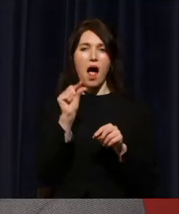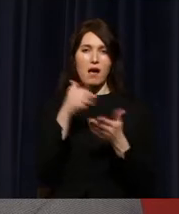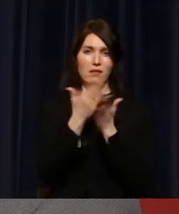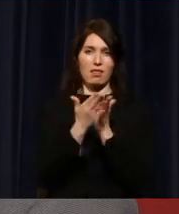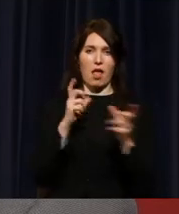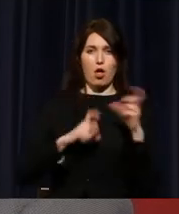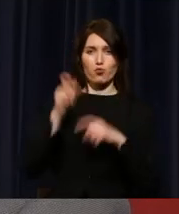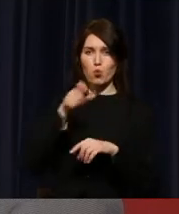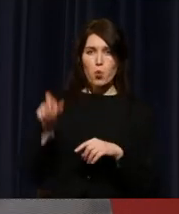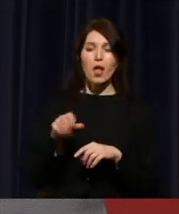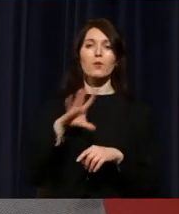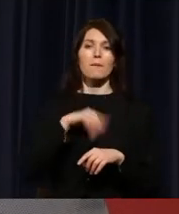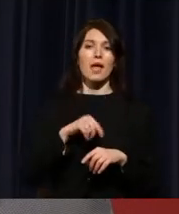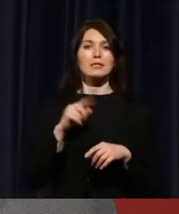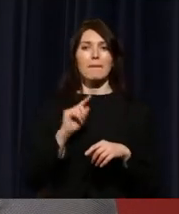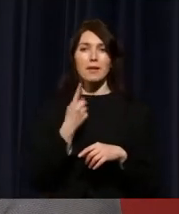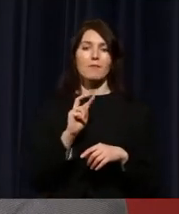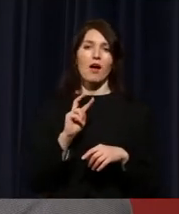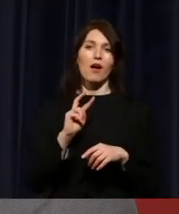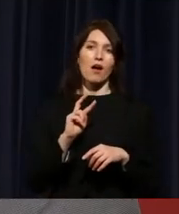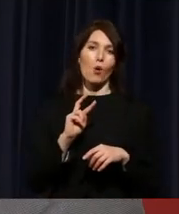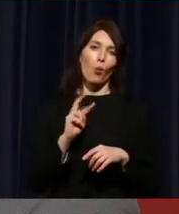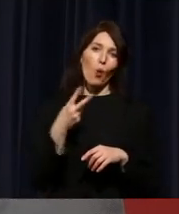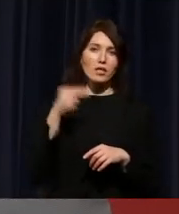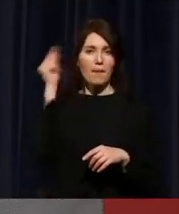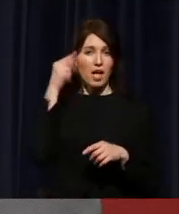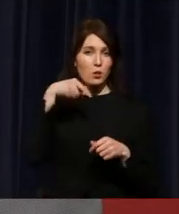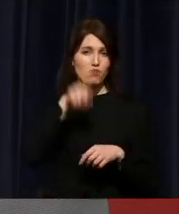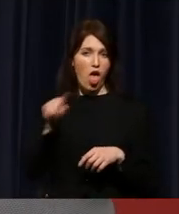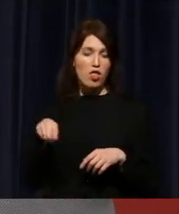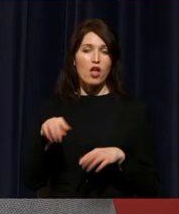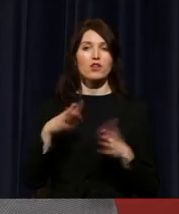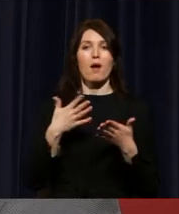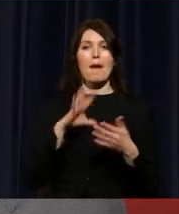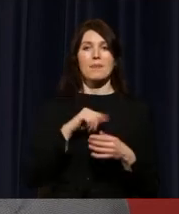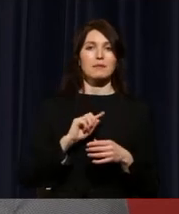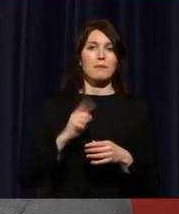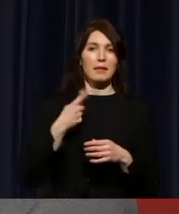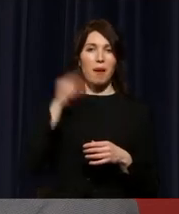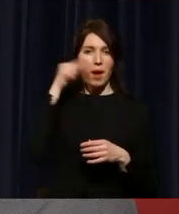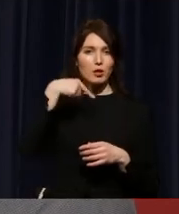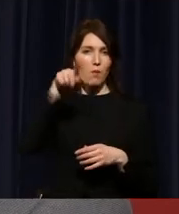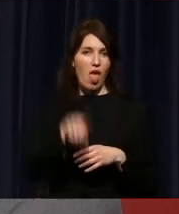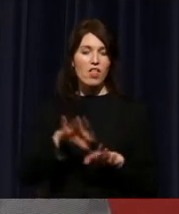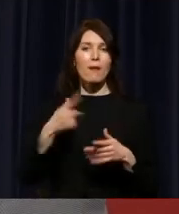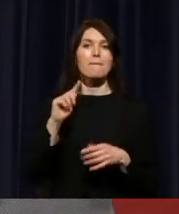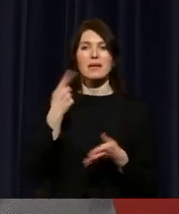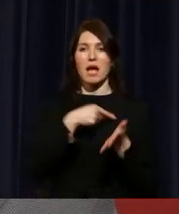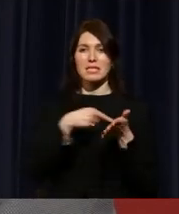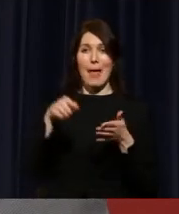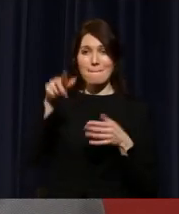studentu, kas pēc pirmajiem diviem studiju mēnešiem, varbūt pēc pirmā studiju mēneša, varbūt pēc pirmā semestra